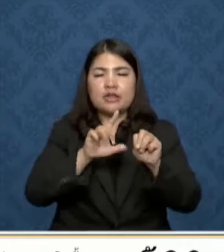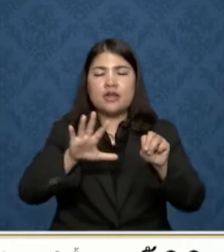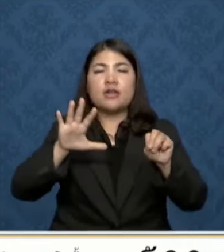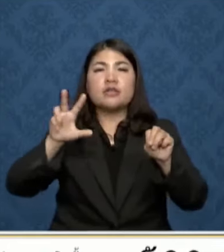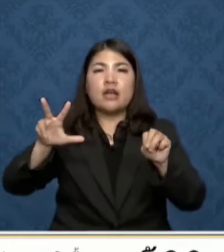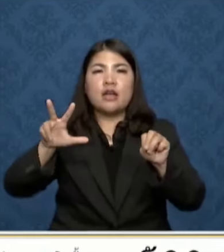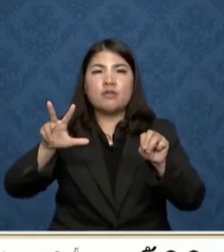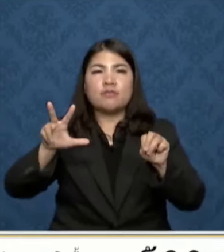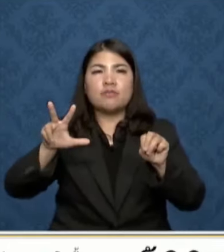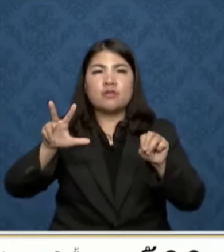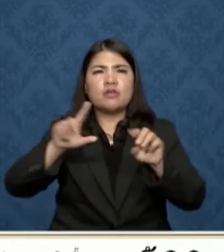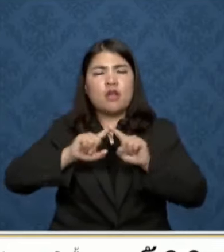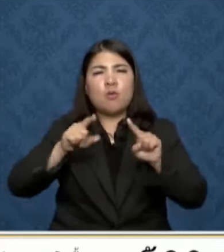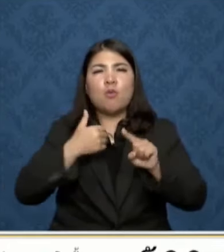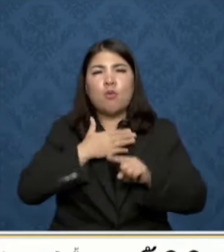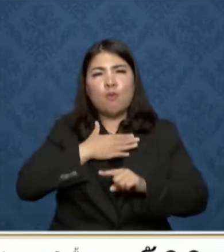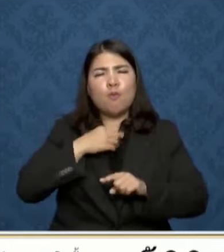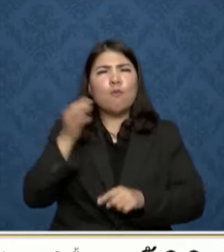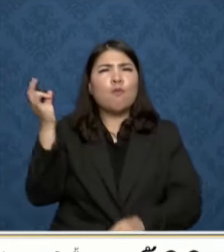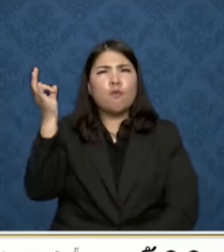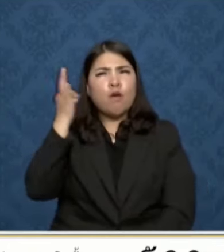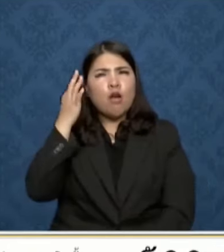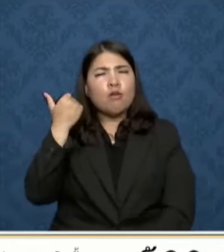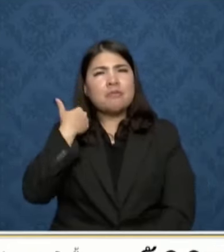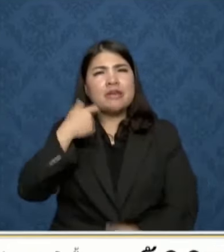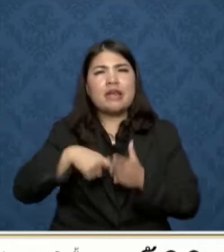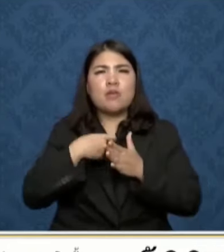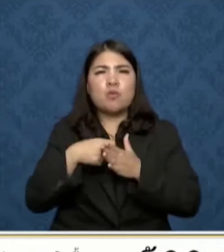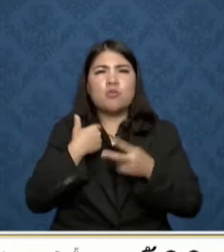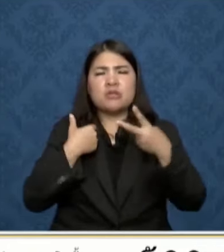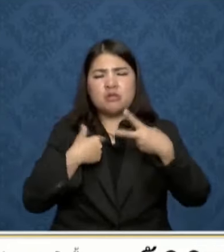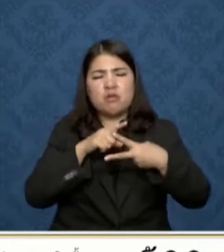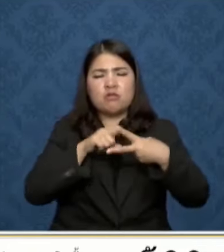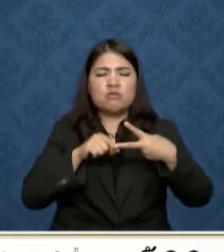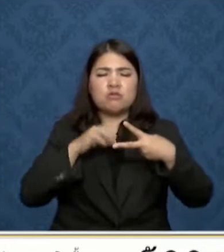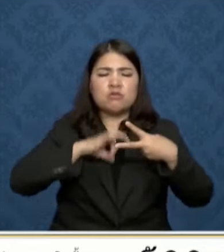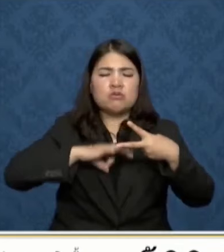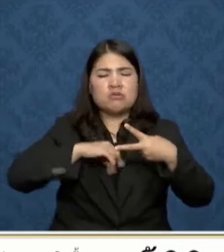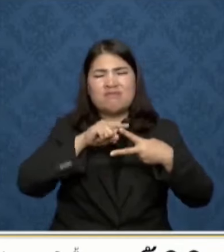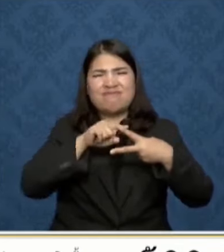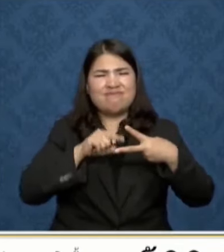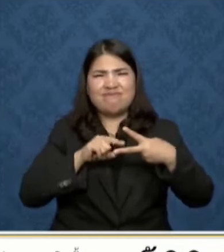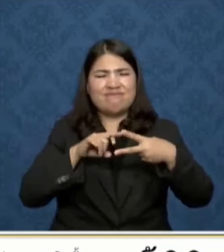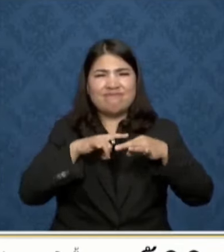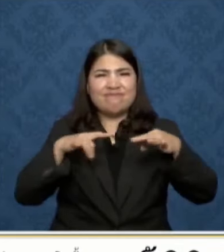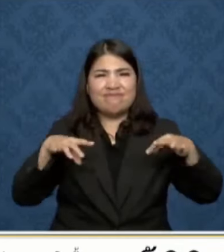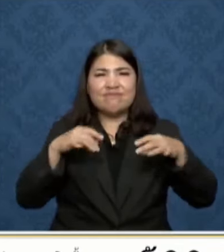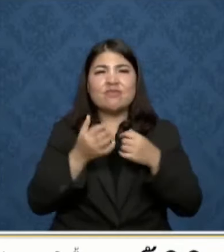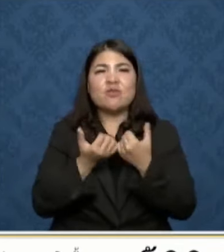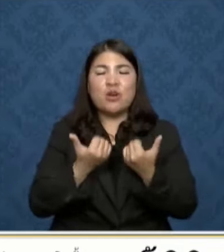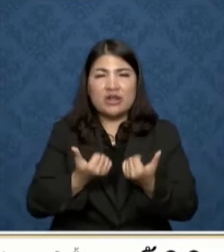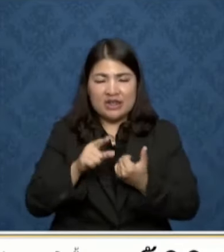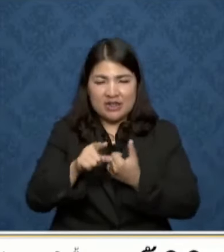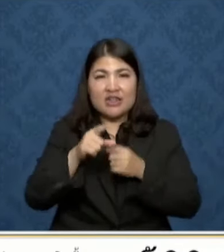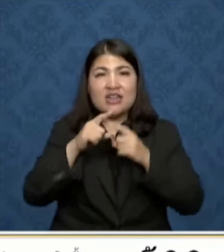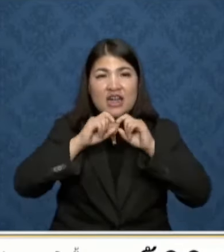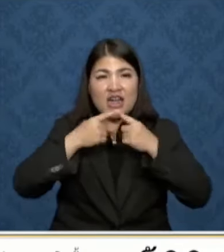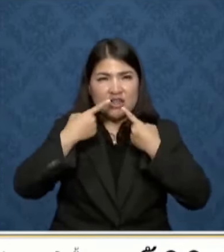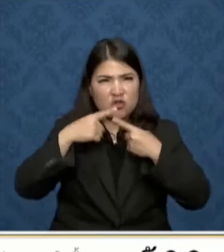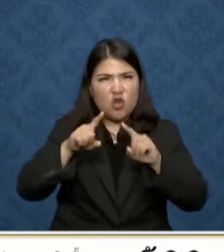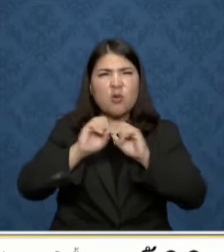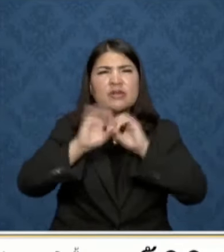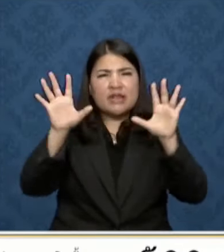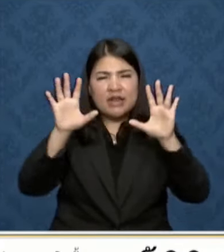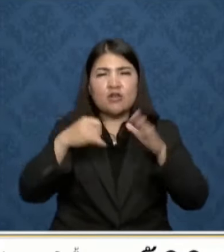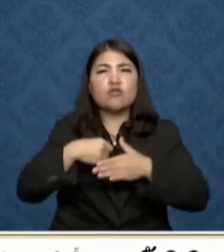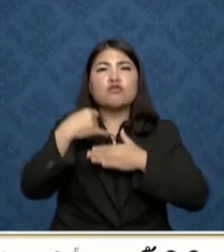วยแต่ว่าผมฟังแล้มเหผลสองอันแล้วมไมคสค้ตรงกเทาไหรเลยต้มาถามอกครังหนึ่ ตอบวนนี้ให้ชดแล้วจบ พ